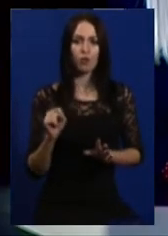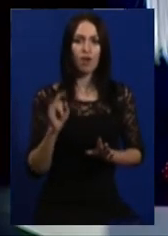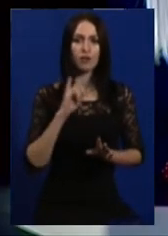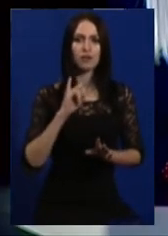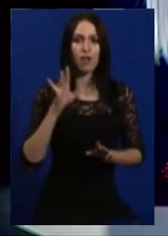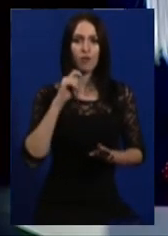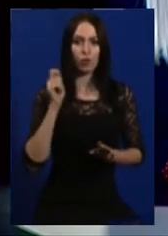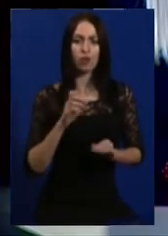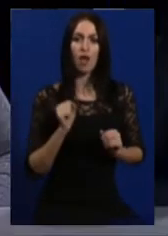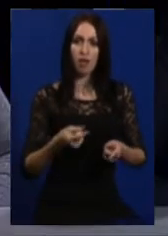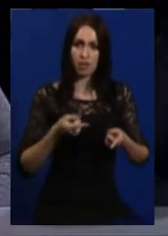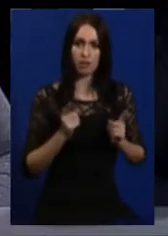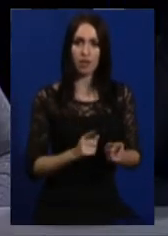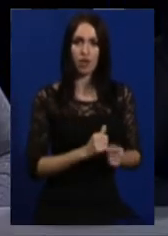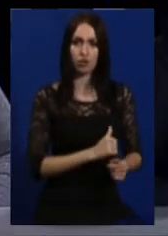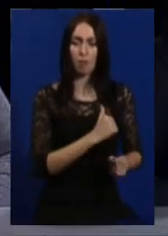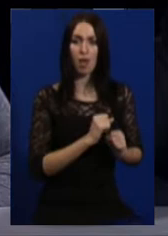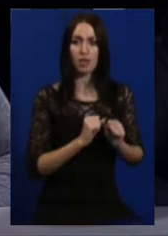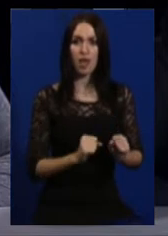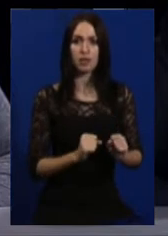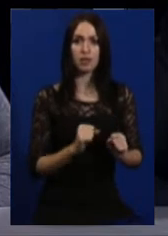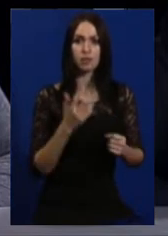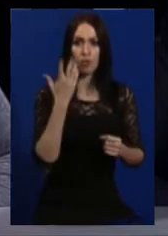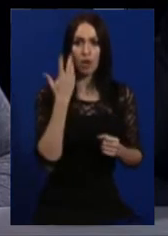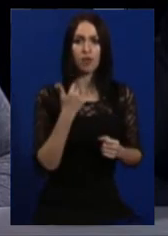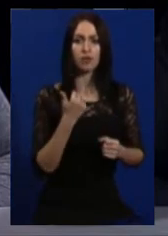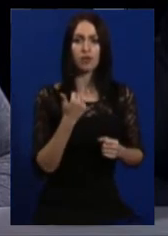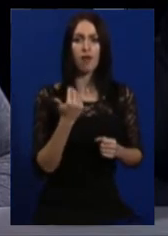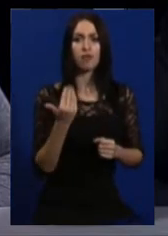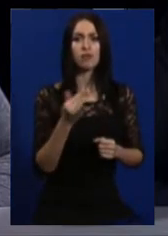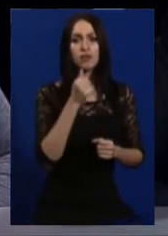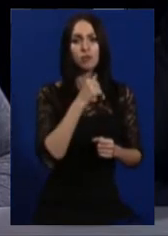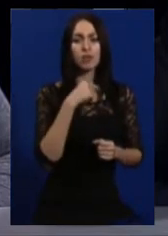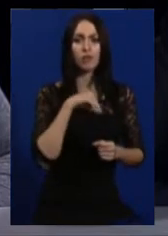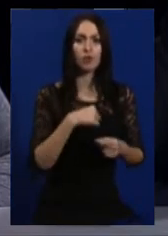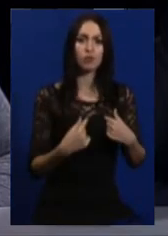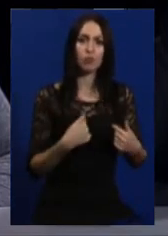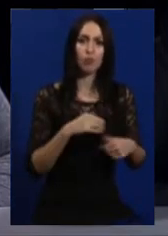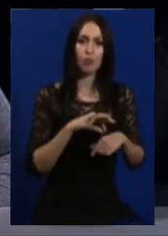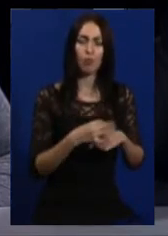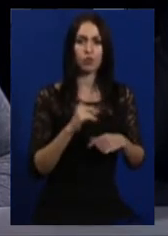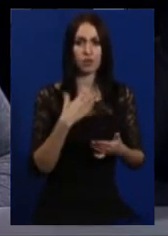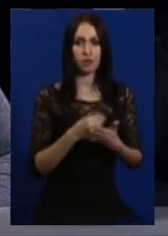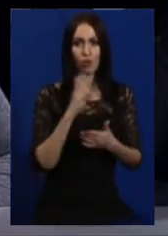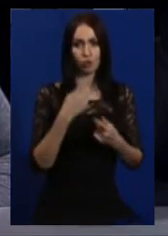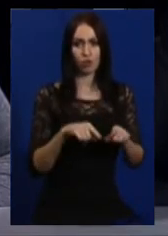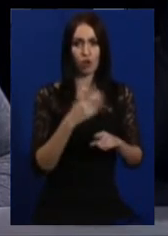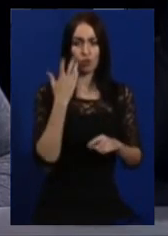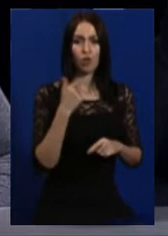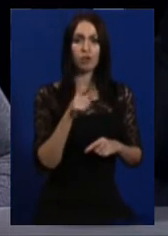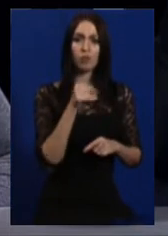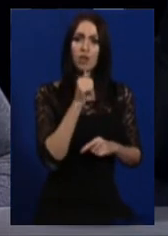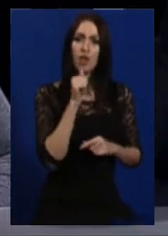украине о настоящем патриотизме и когда ты испытываешь боль за свою страну и когда ты пытаешься